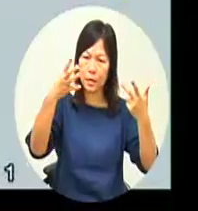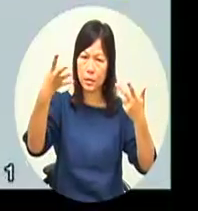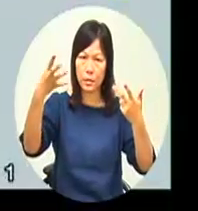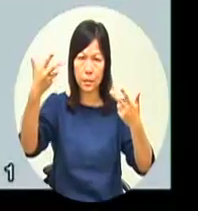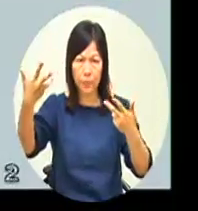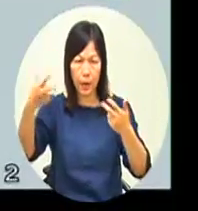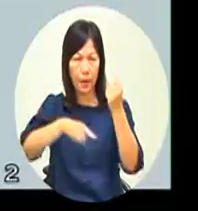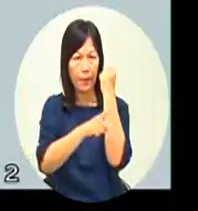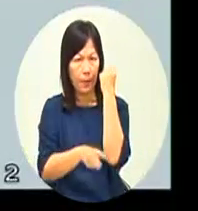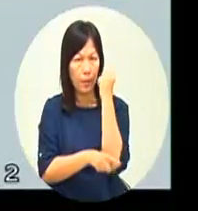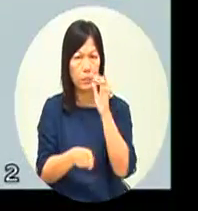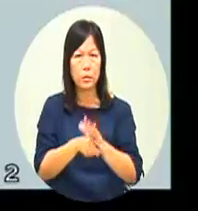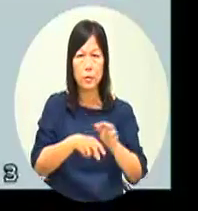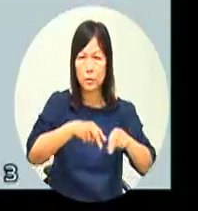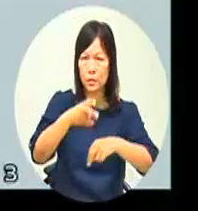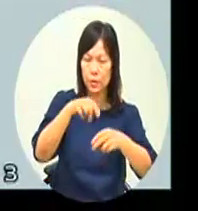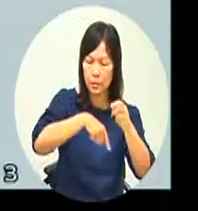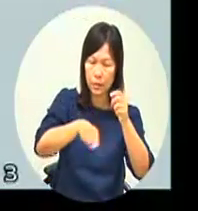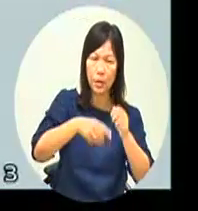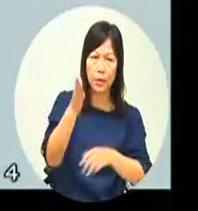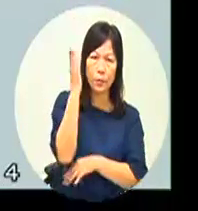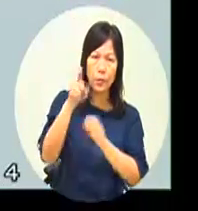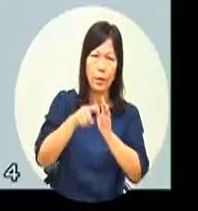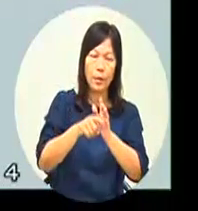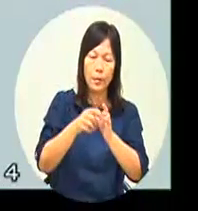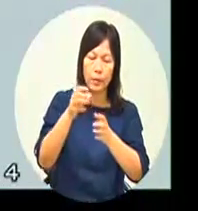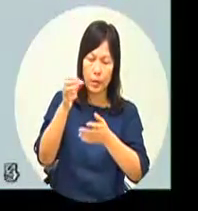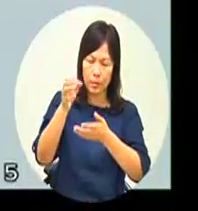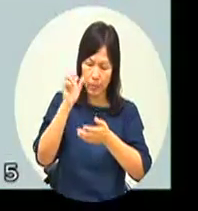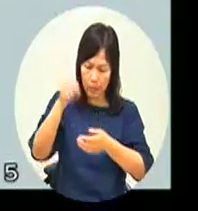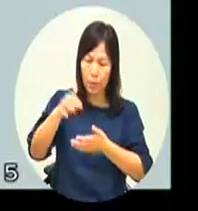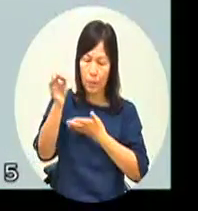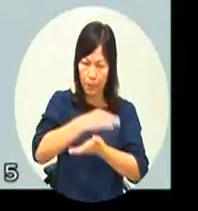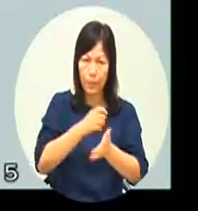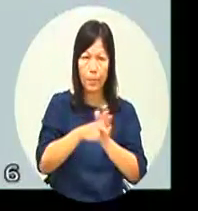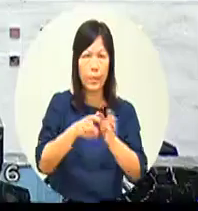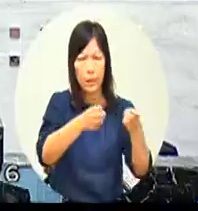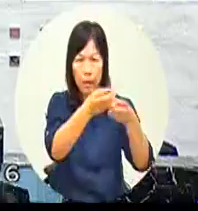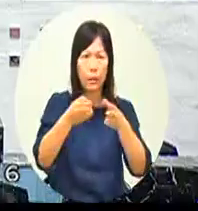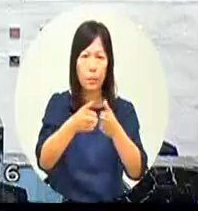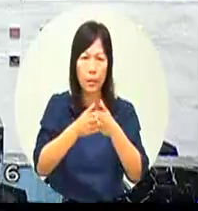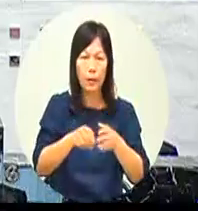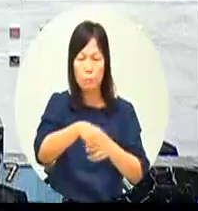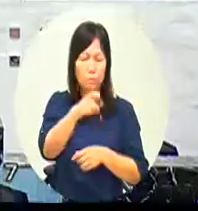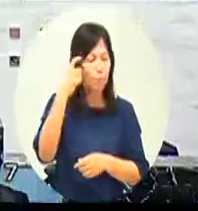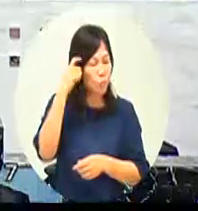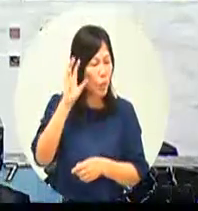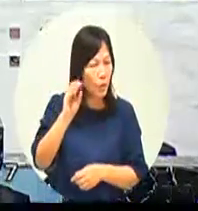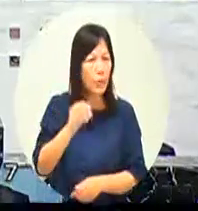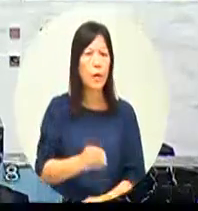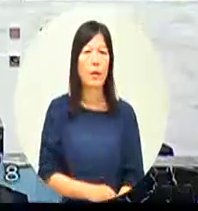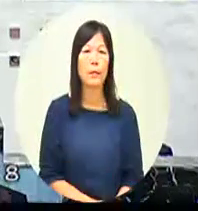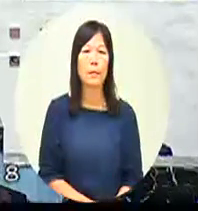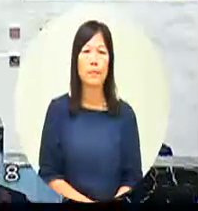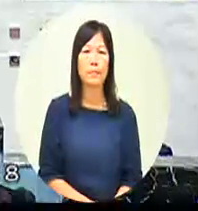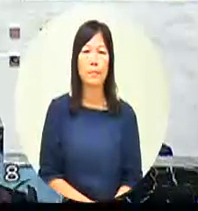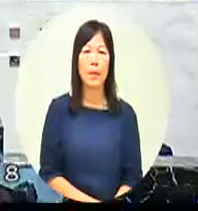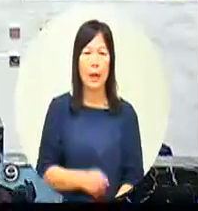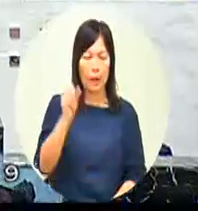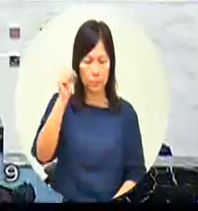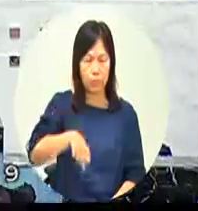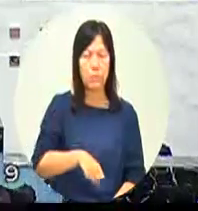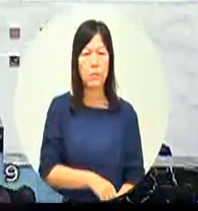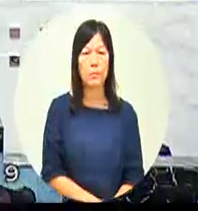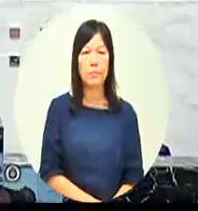72.48平方公尺，业经行政院准予出售，报请备查，请讨论。 各位同仁们意见，准予备查。